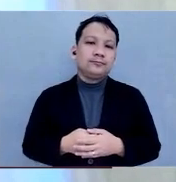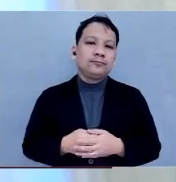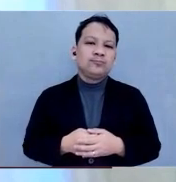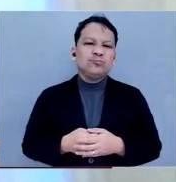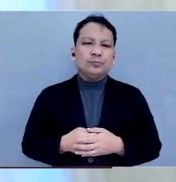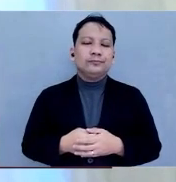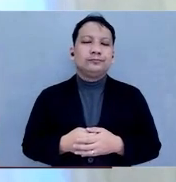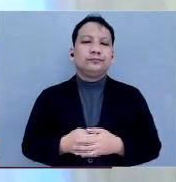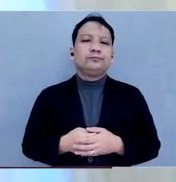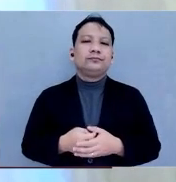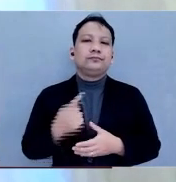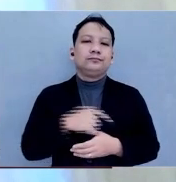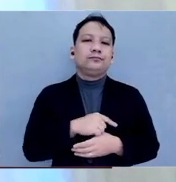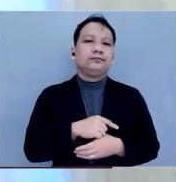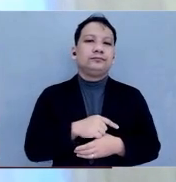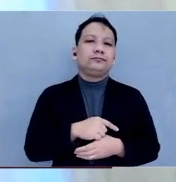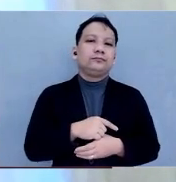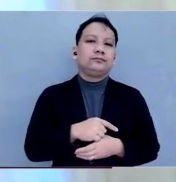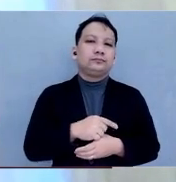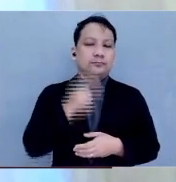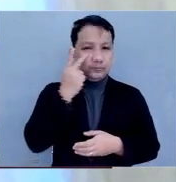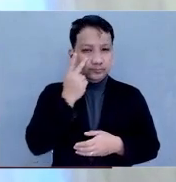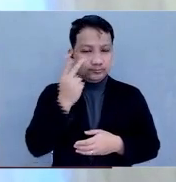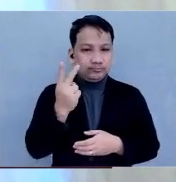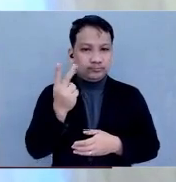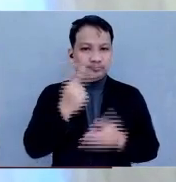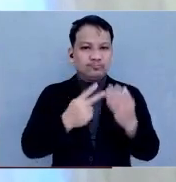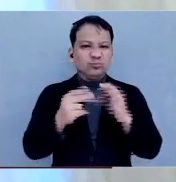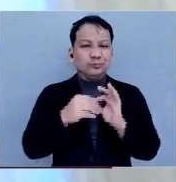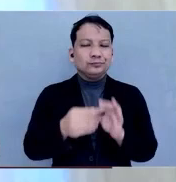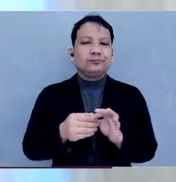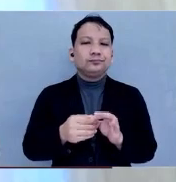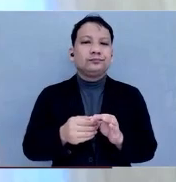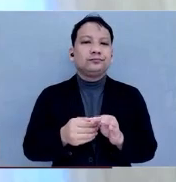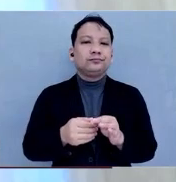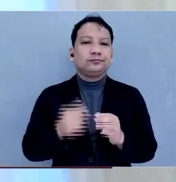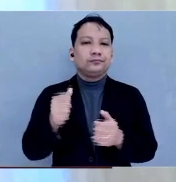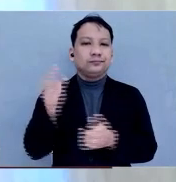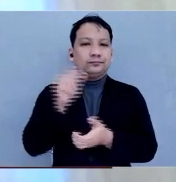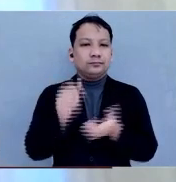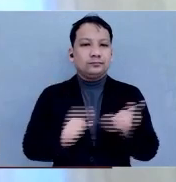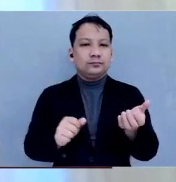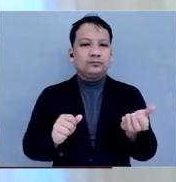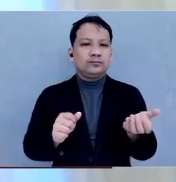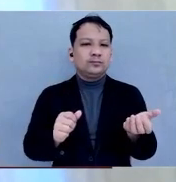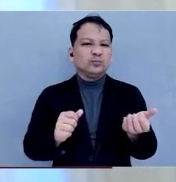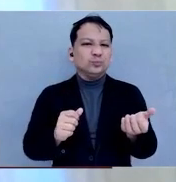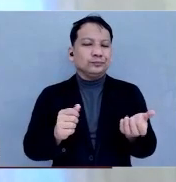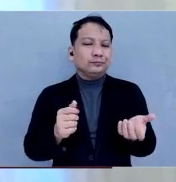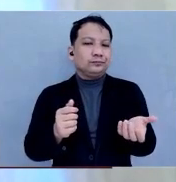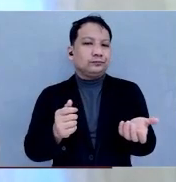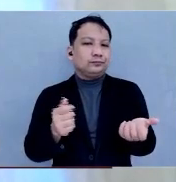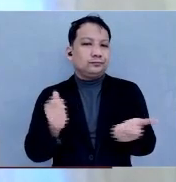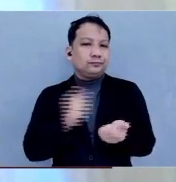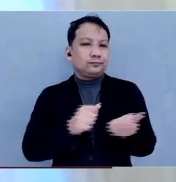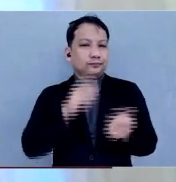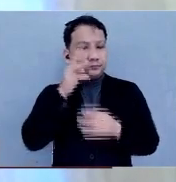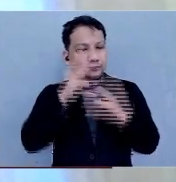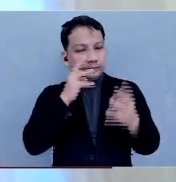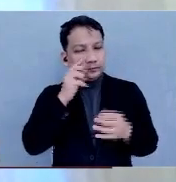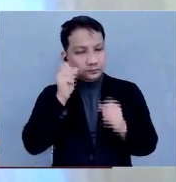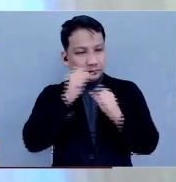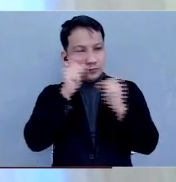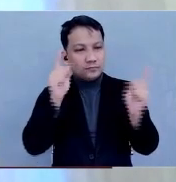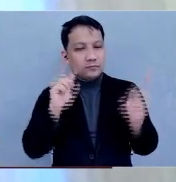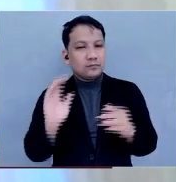was visualized in animation, so to speak. And I woke up in the morning and I said, I have